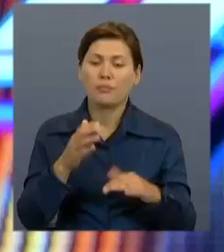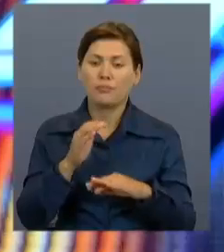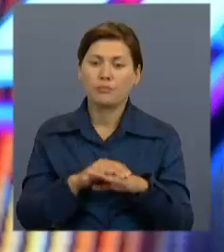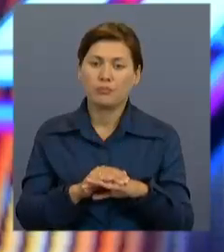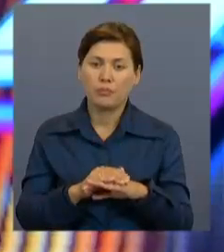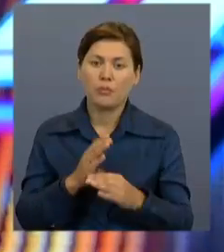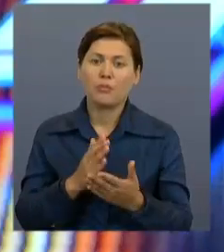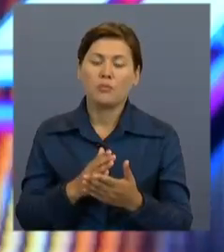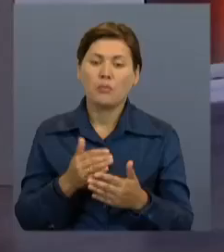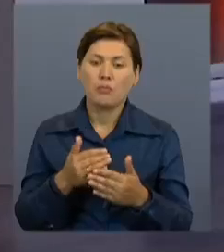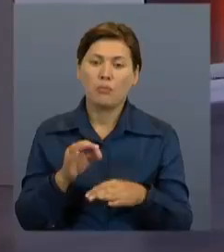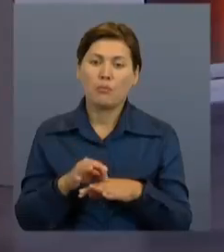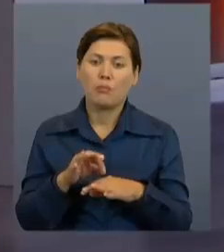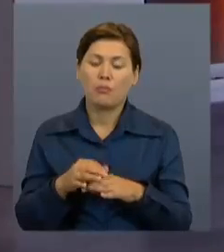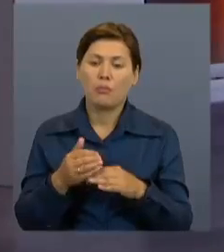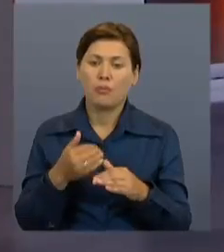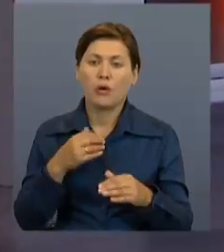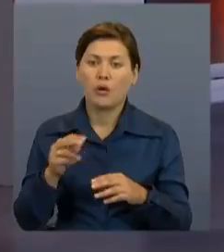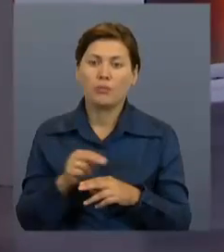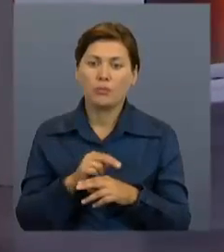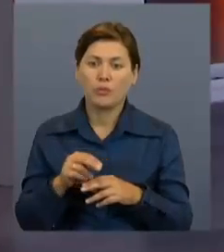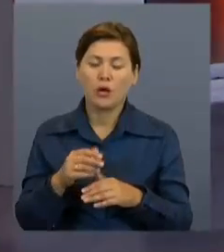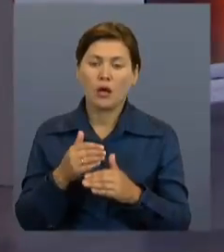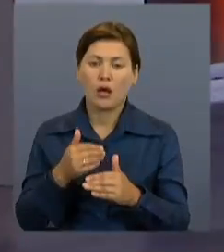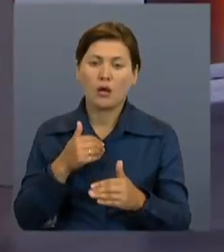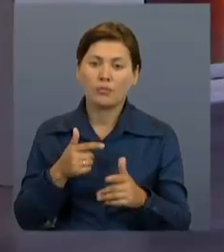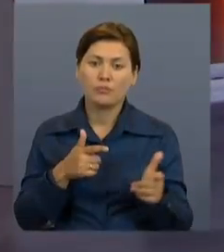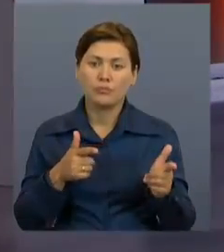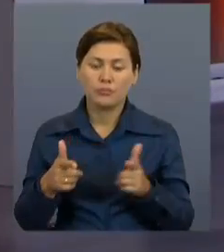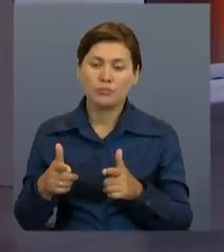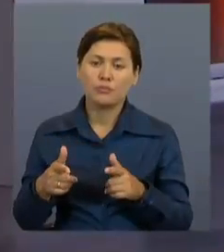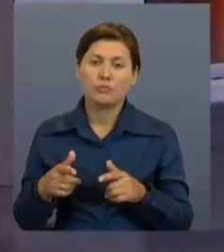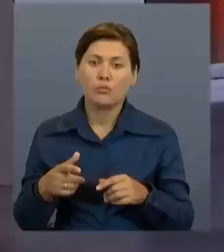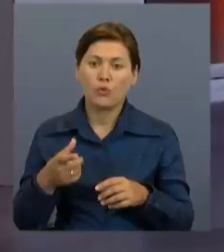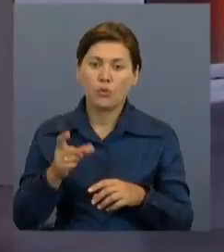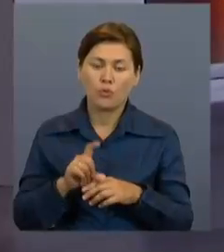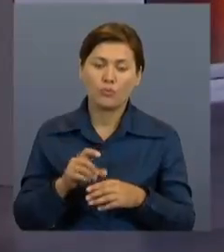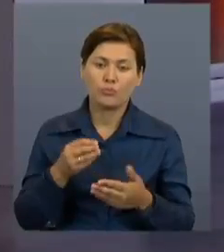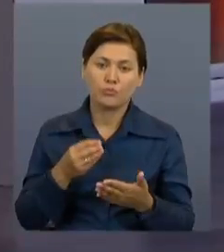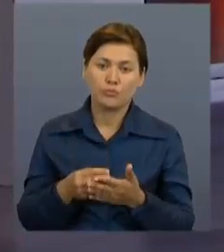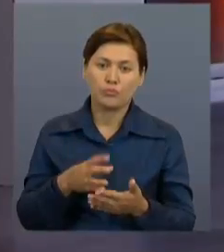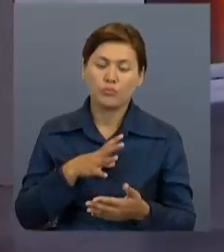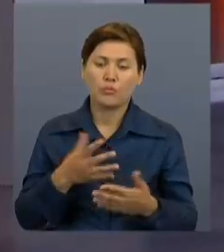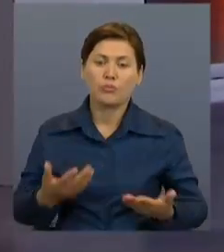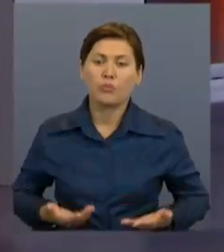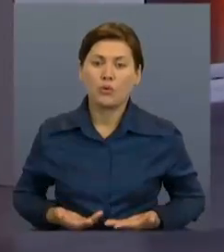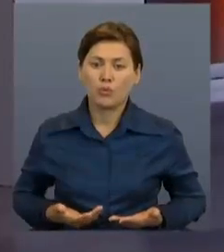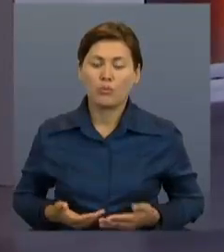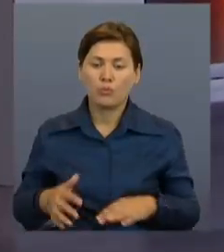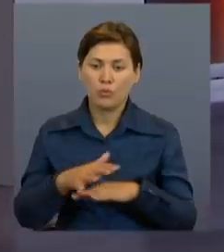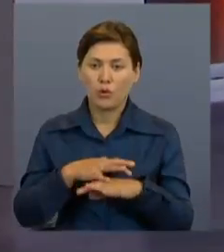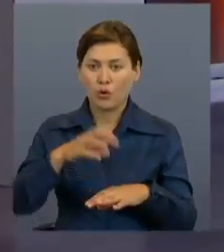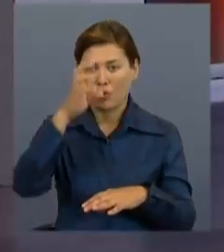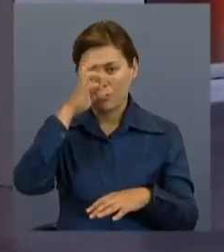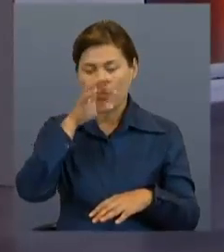үстінде, аурудың емдегенше алдын алғанның анағұрлым ол тұрғындар үшінде, мемлекет үшінде